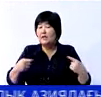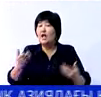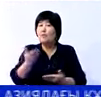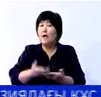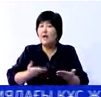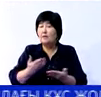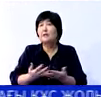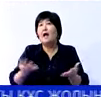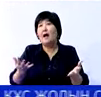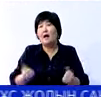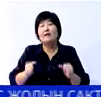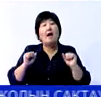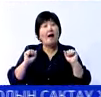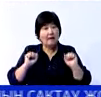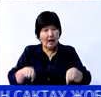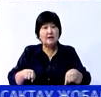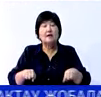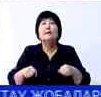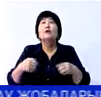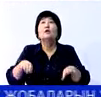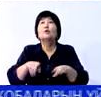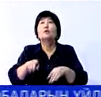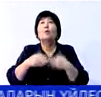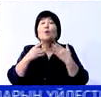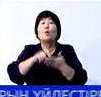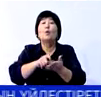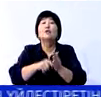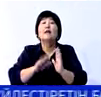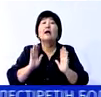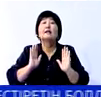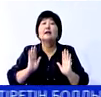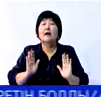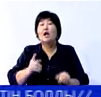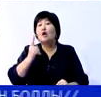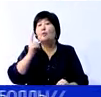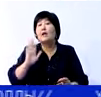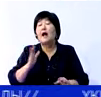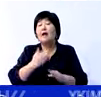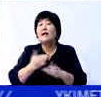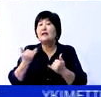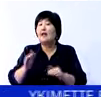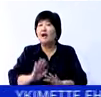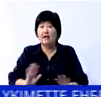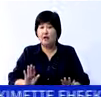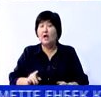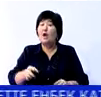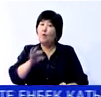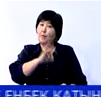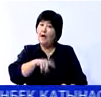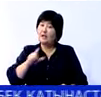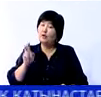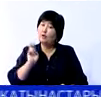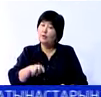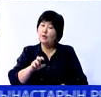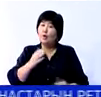мәліметтерді алады. Сондай-ақ, бұл оқу залы тек қана бір ғана салаға арналған жоқ. Пайдаланушылар бұл